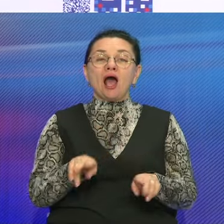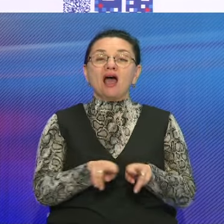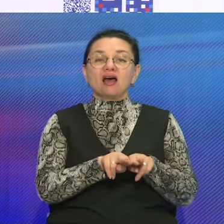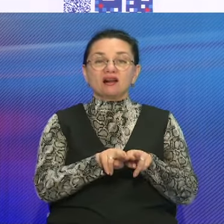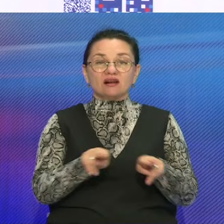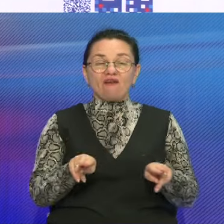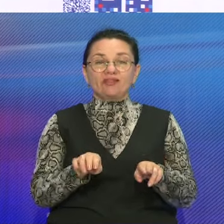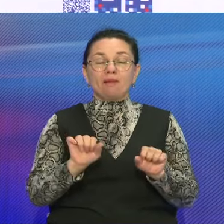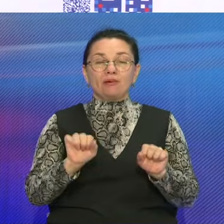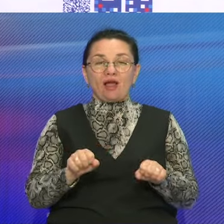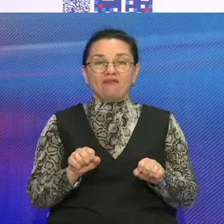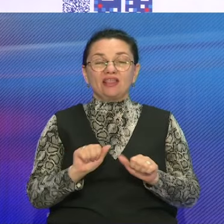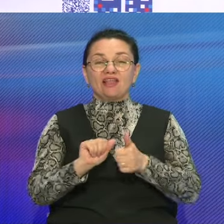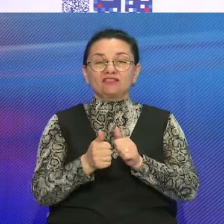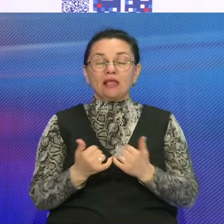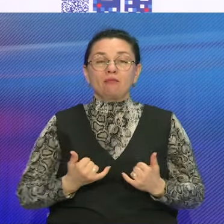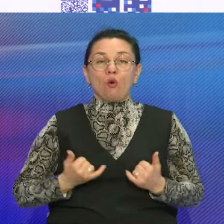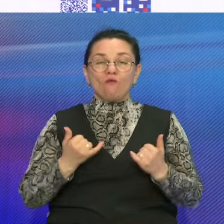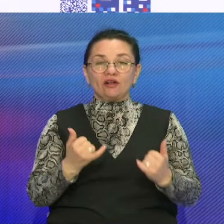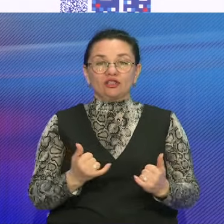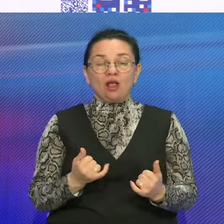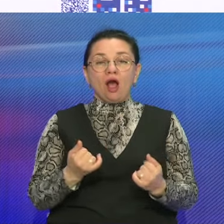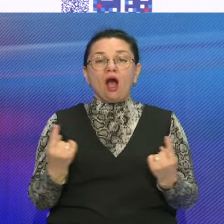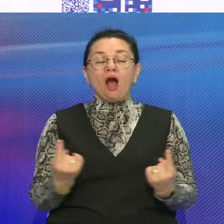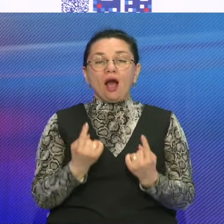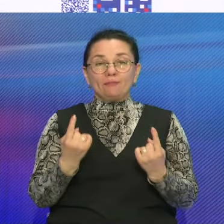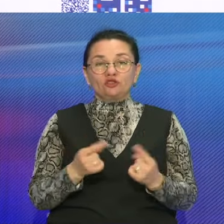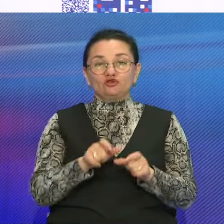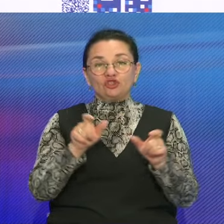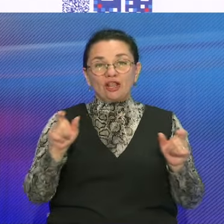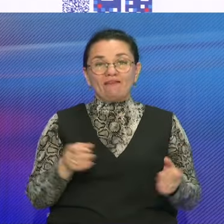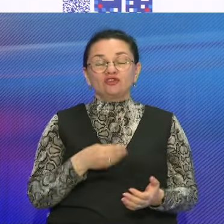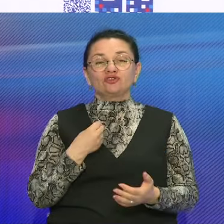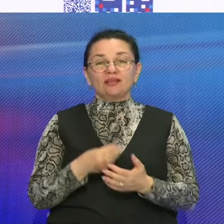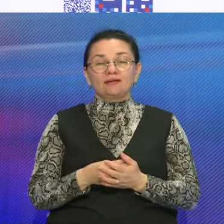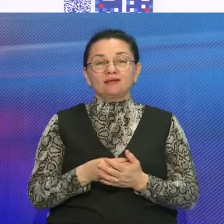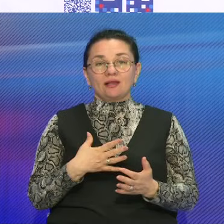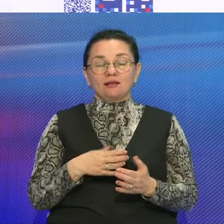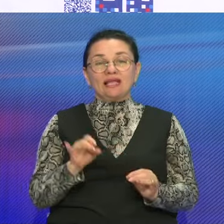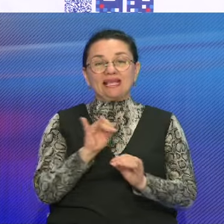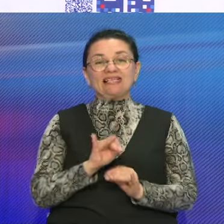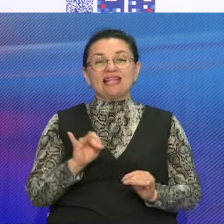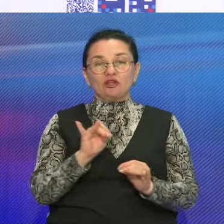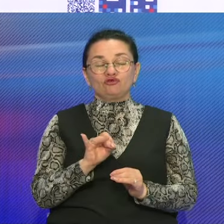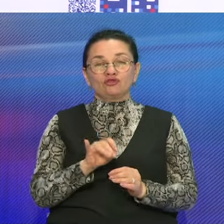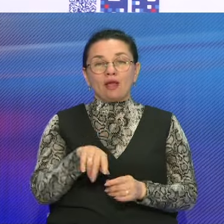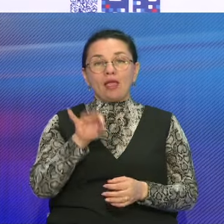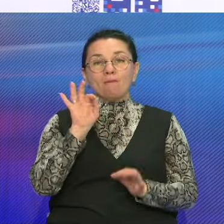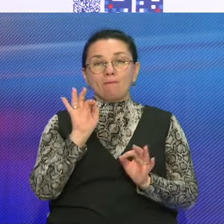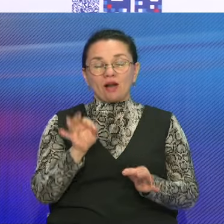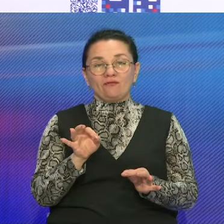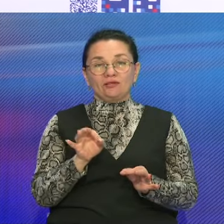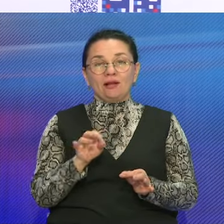на взаимном уважении, на простых человеческих ценностях, на исторической правде,